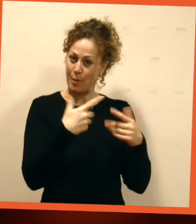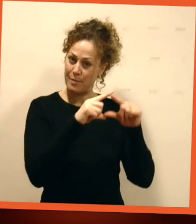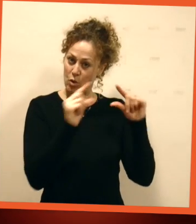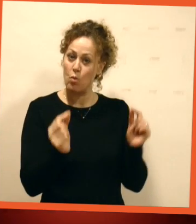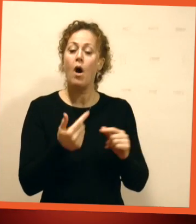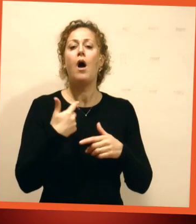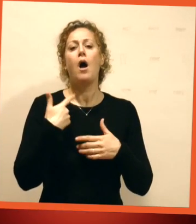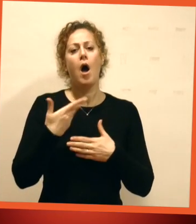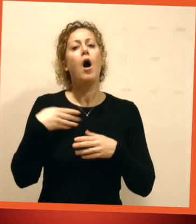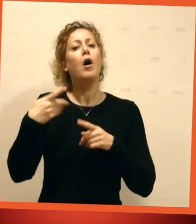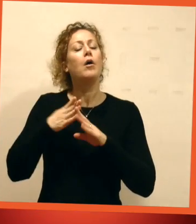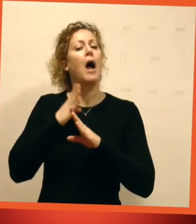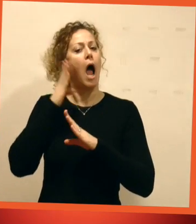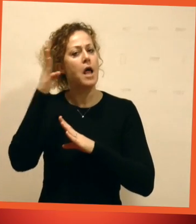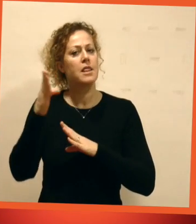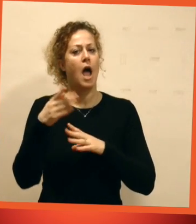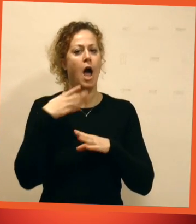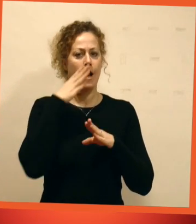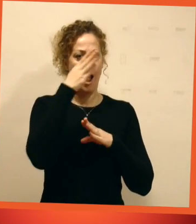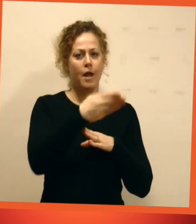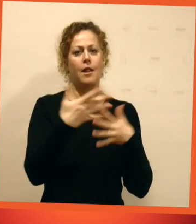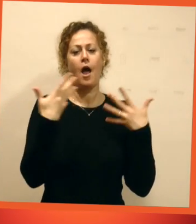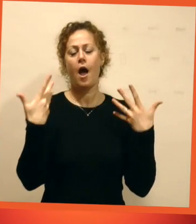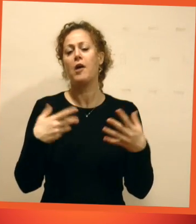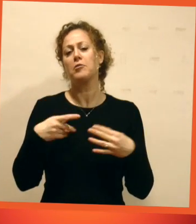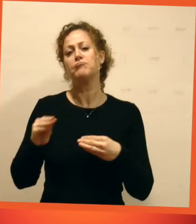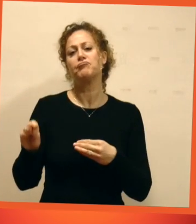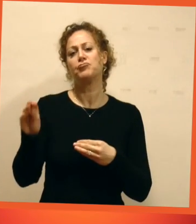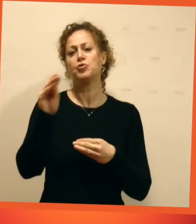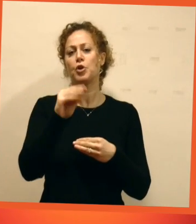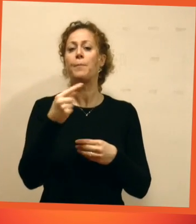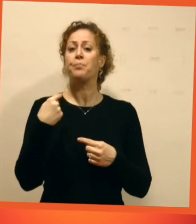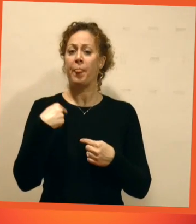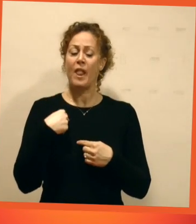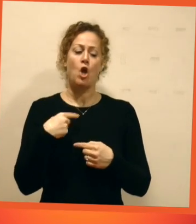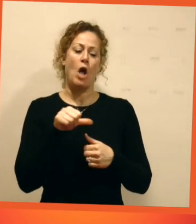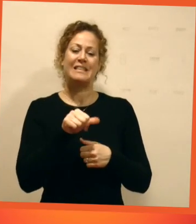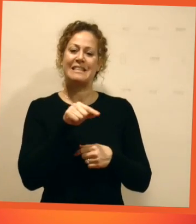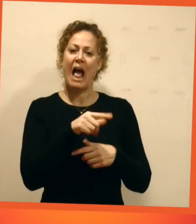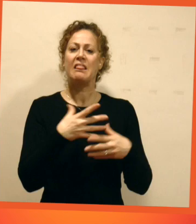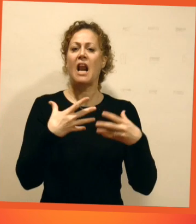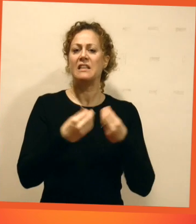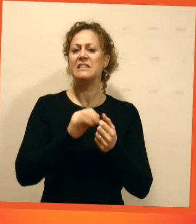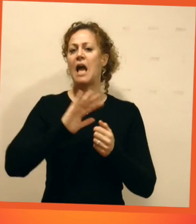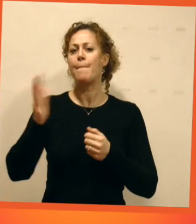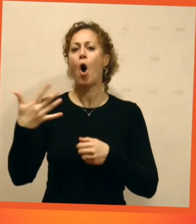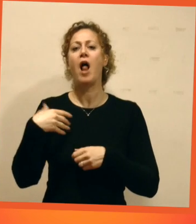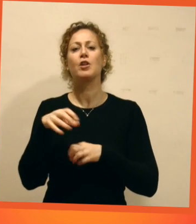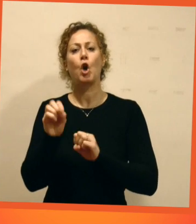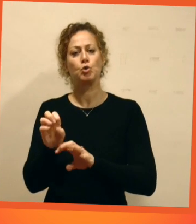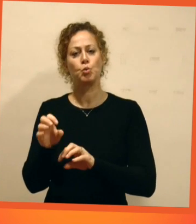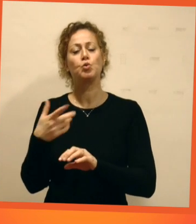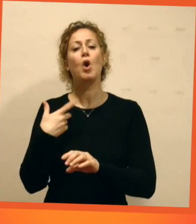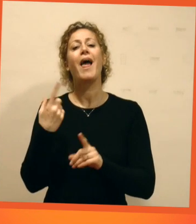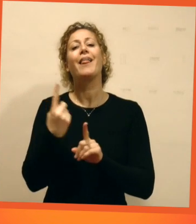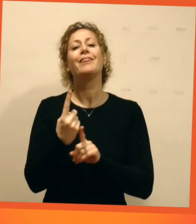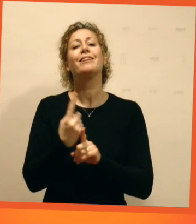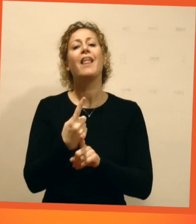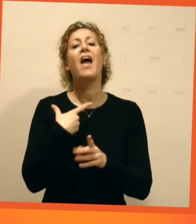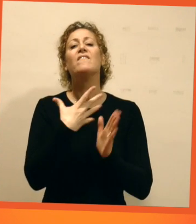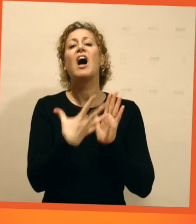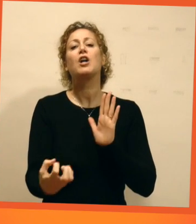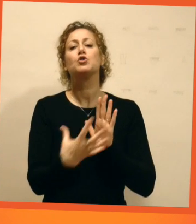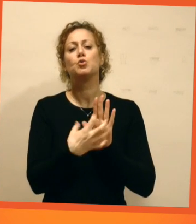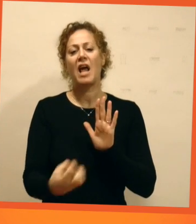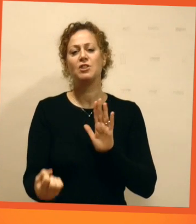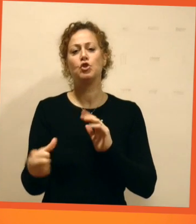noi andremo, alcuni di noi, cioè io, Sandra è uno dei nostri istruttori, a fare una registrazione per una trasmissione di